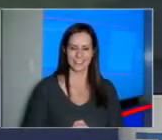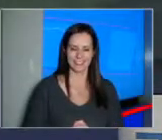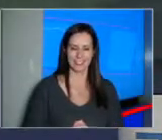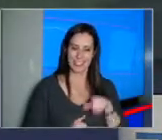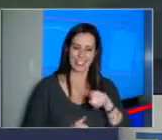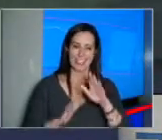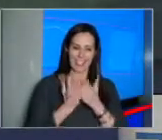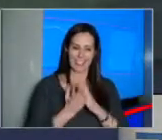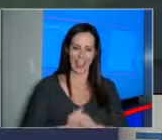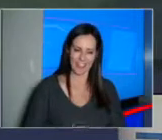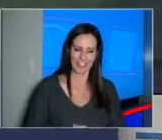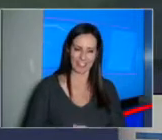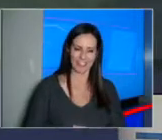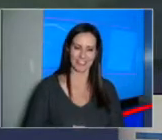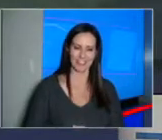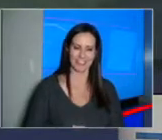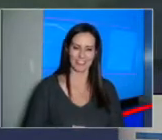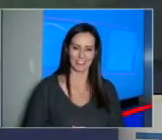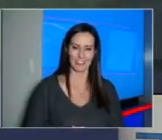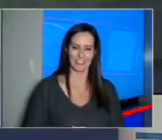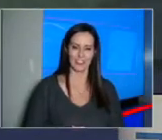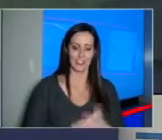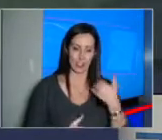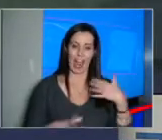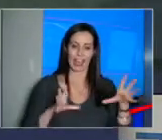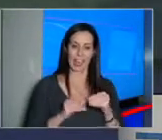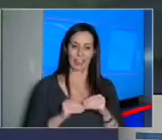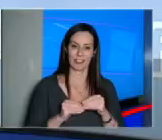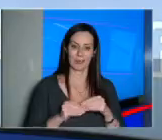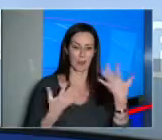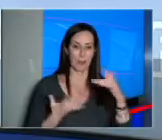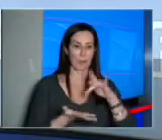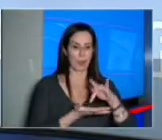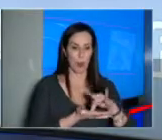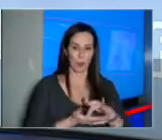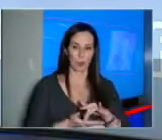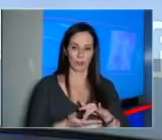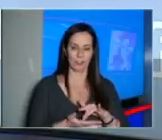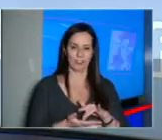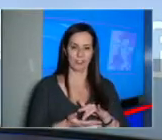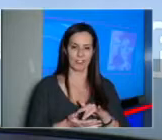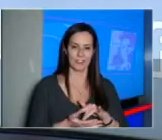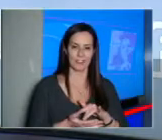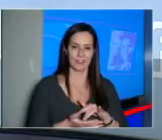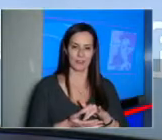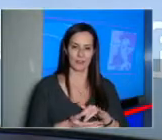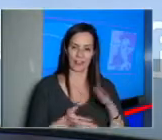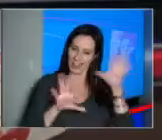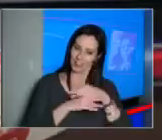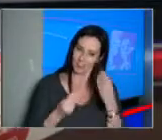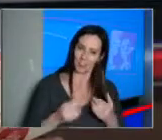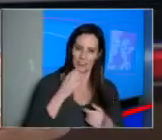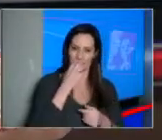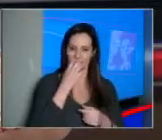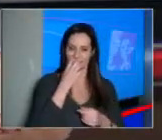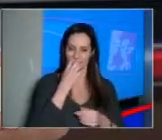זה הספר שבילה איתי בכמה וכמה מקומות. נעמי, ערב טוב. ערב